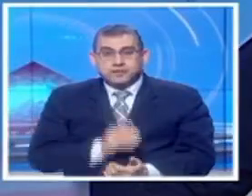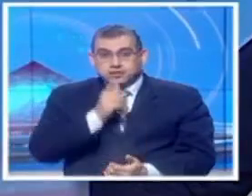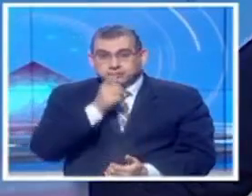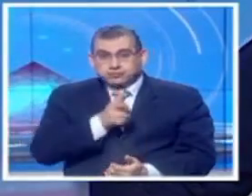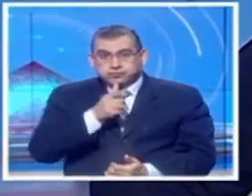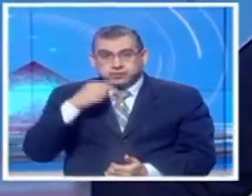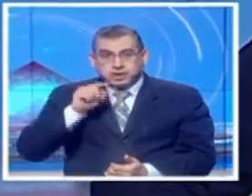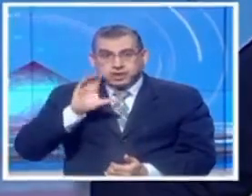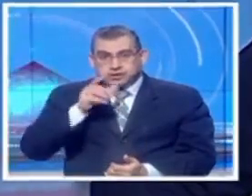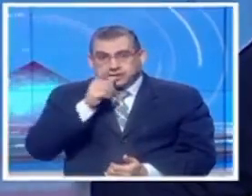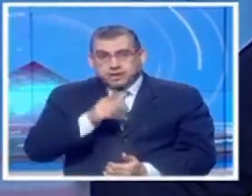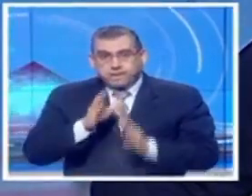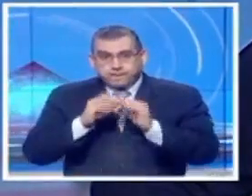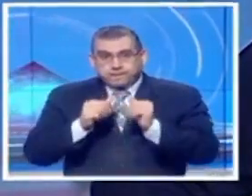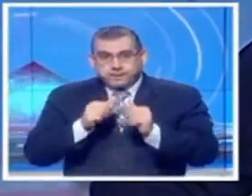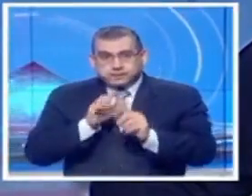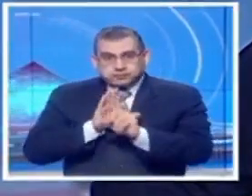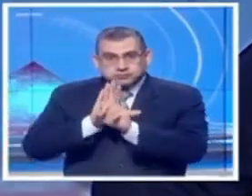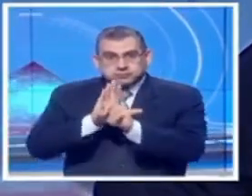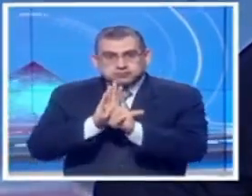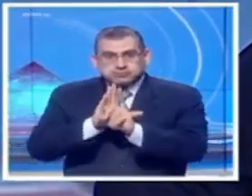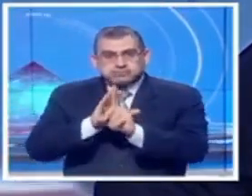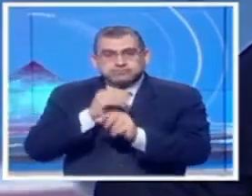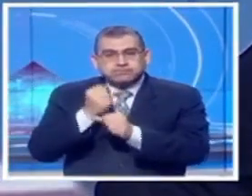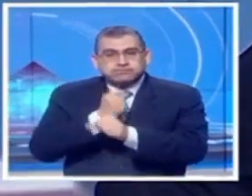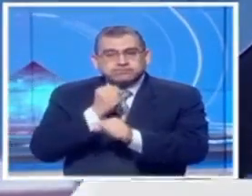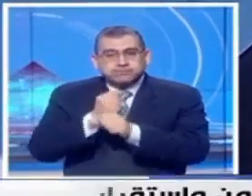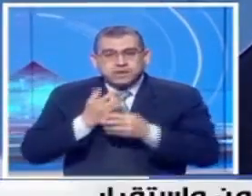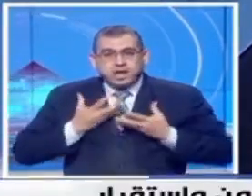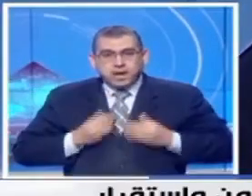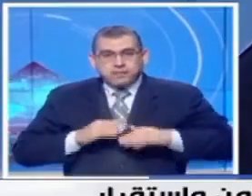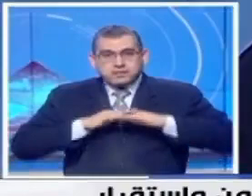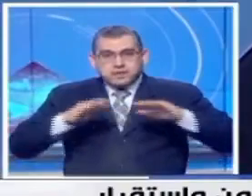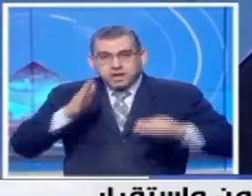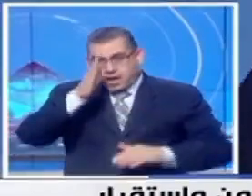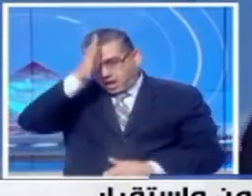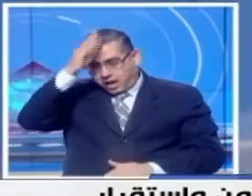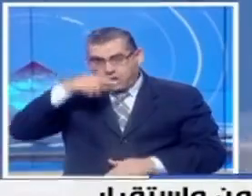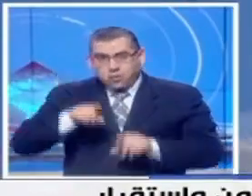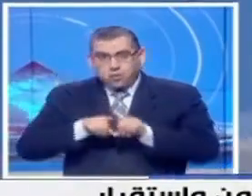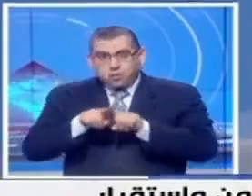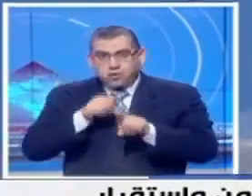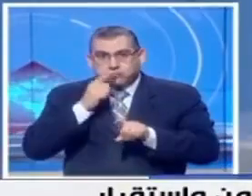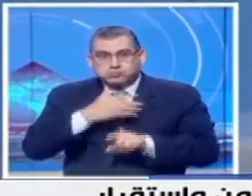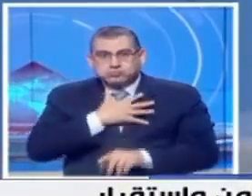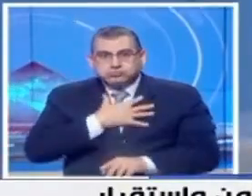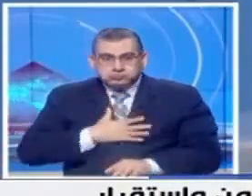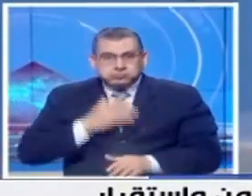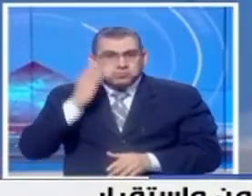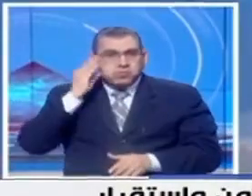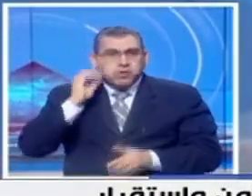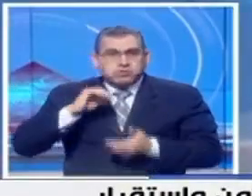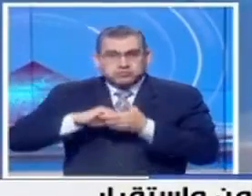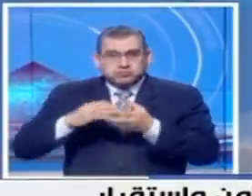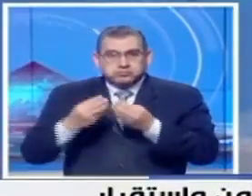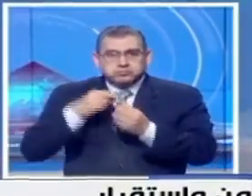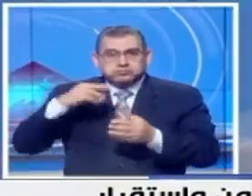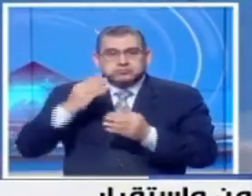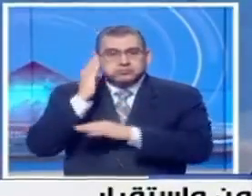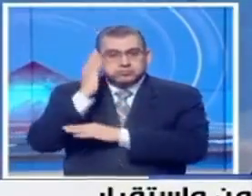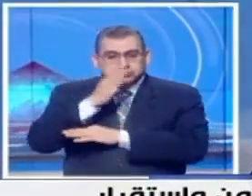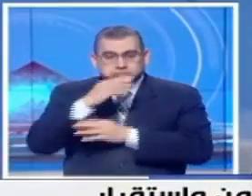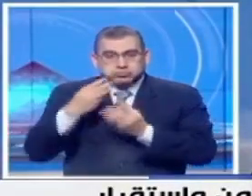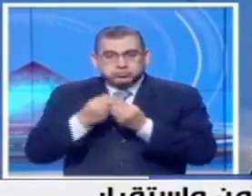أكد الرئيس عبد الفتاح السيسي دعم مصر الثابت لأمن واستقرار العراق الشقيق والاعتزاز بالعلاقات الاستراتيجية بين